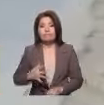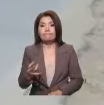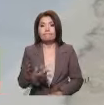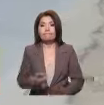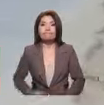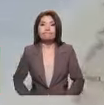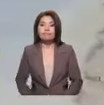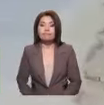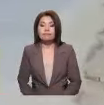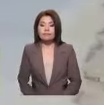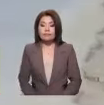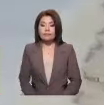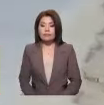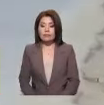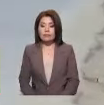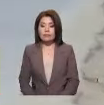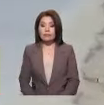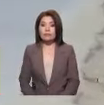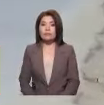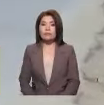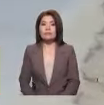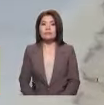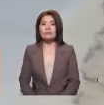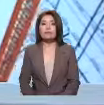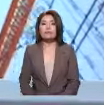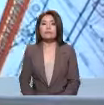Бақыт Қазанғапқызы, Нұркен Жалмұхан, Астана Таймс, Ақтөбеден.